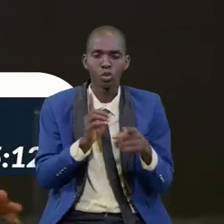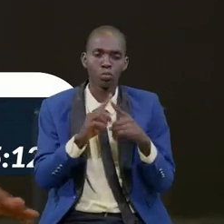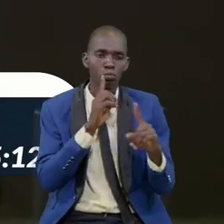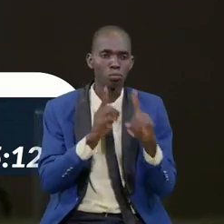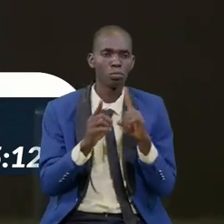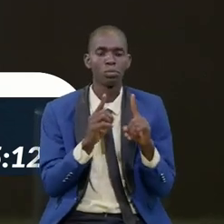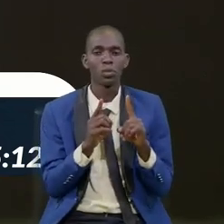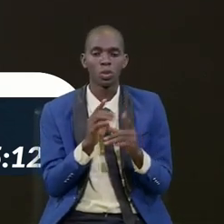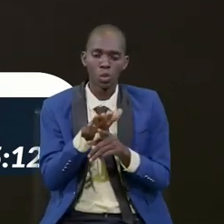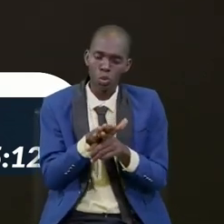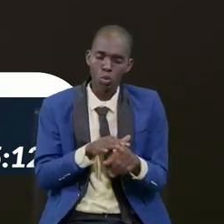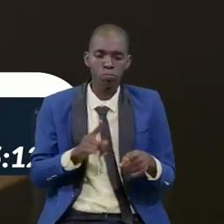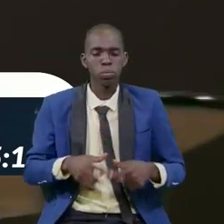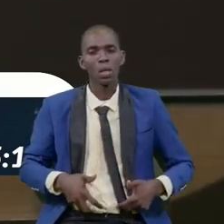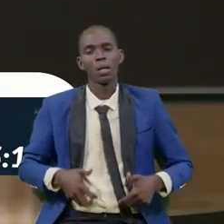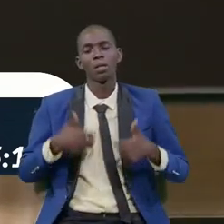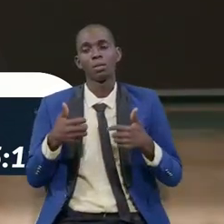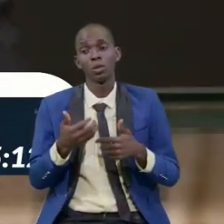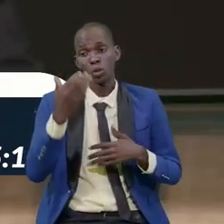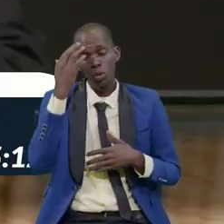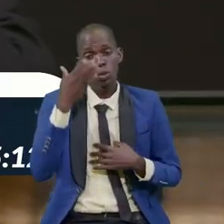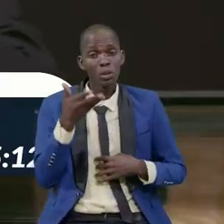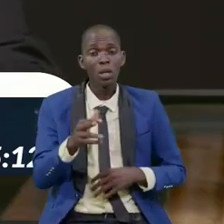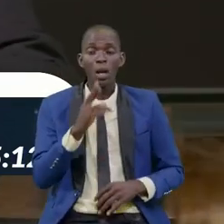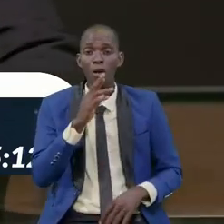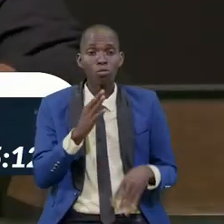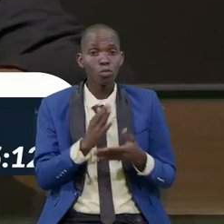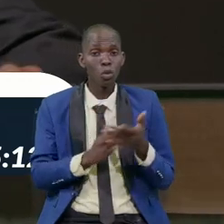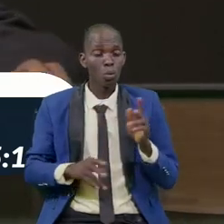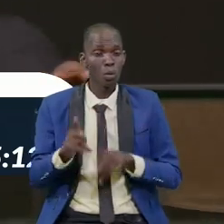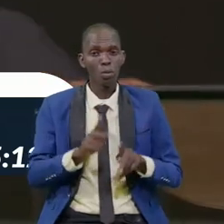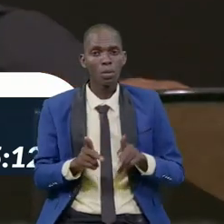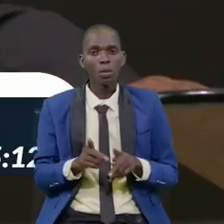lent à parler, lent à se mettre en colère. Il y a des gens,